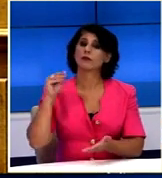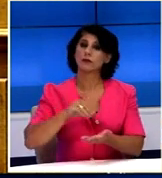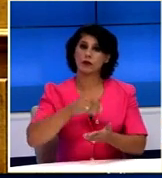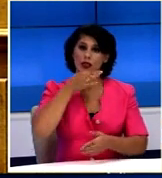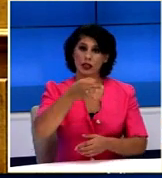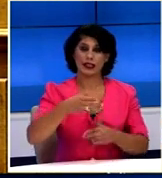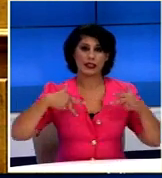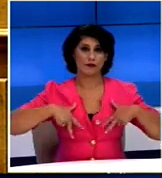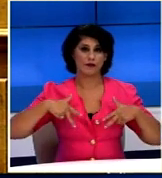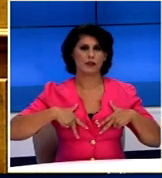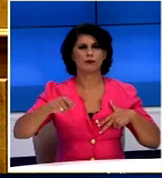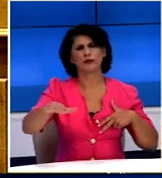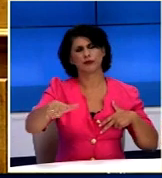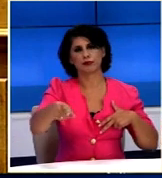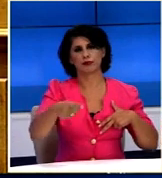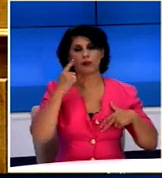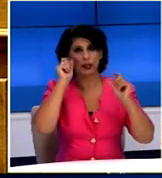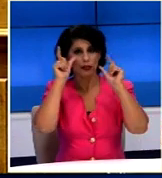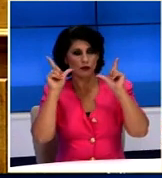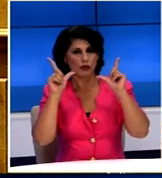η κυβέρνηση με φθηνούς εντυπωσιασμούς